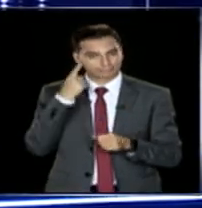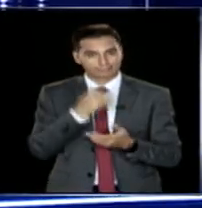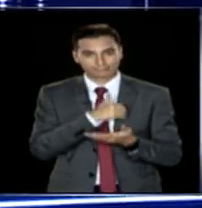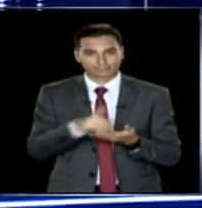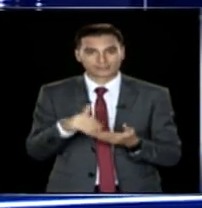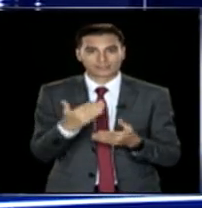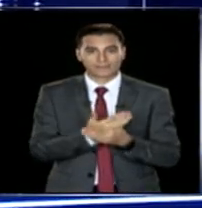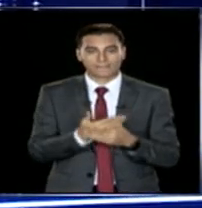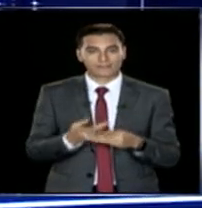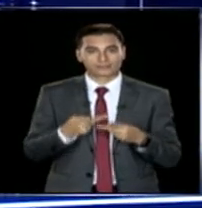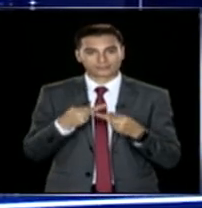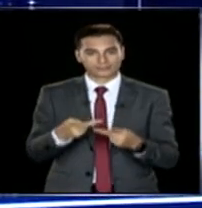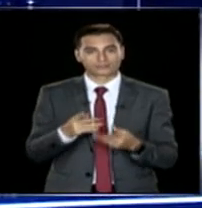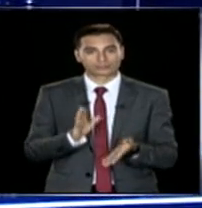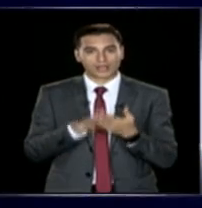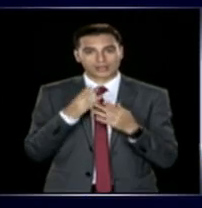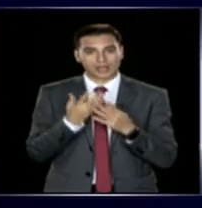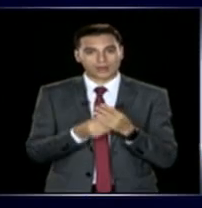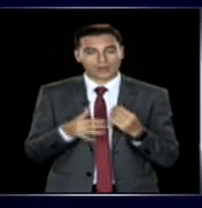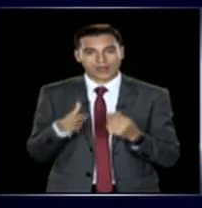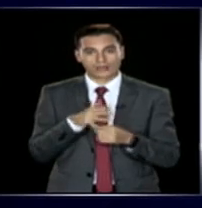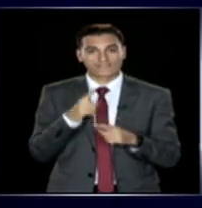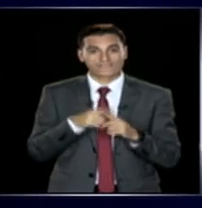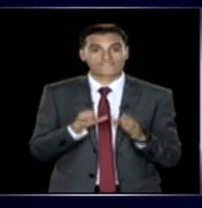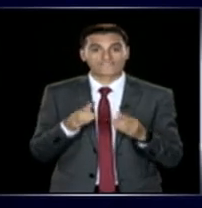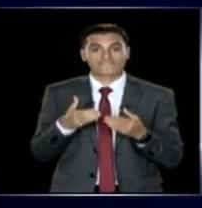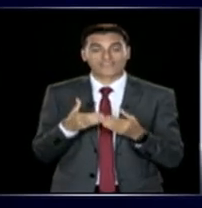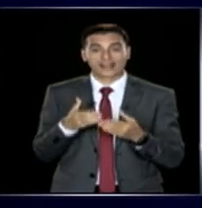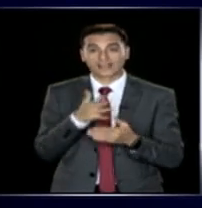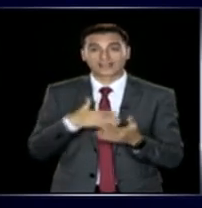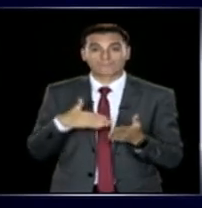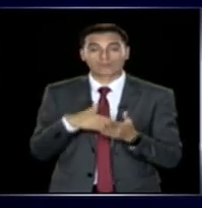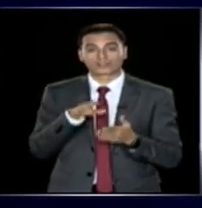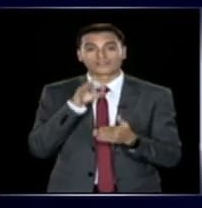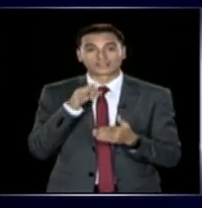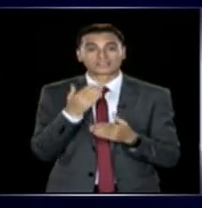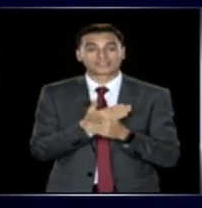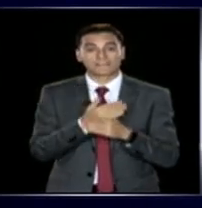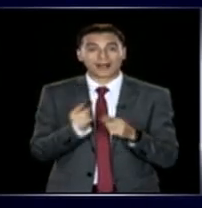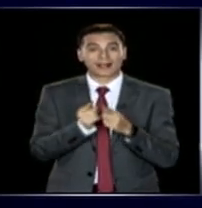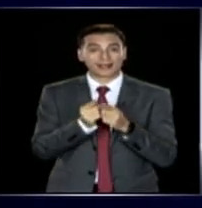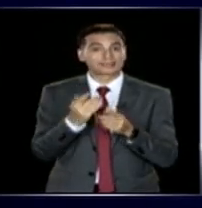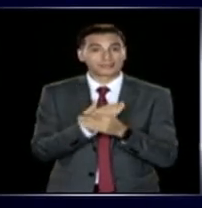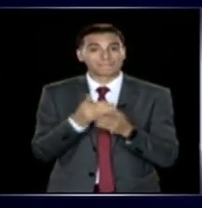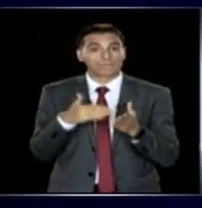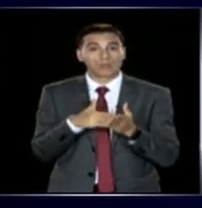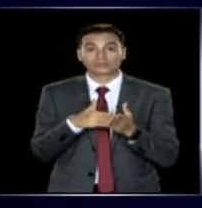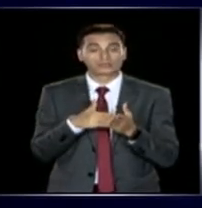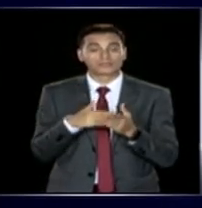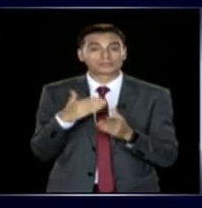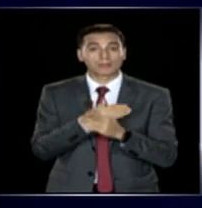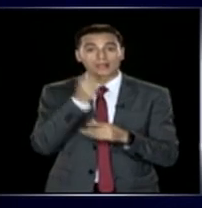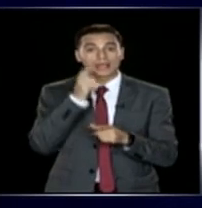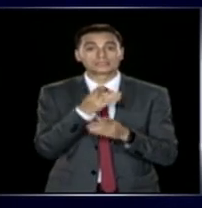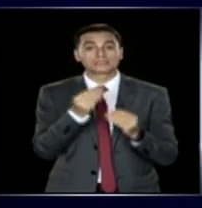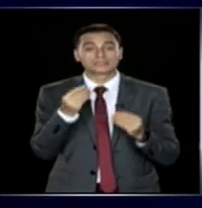من فريق الاعداد، وعايز اقول من فريق الاعداد، دي جملة مهمة جدا، لان في ناس كتير بتلومني وبتقولي انت ليه